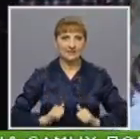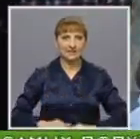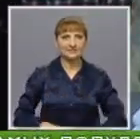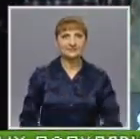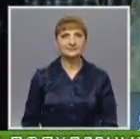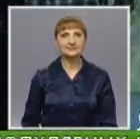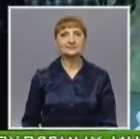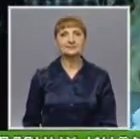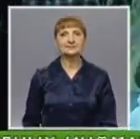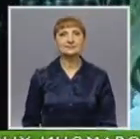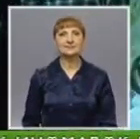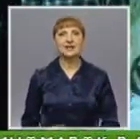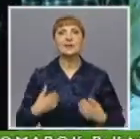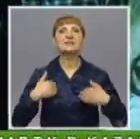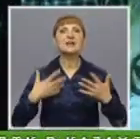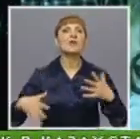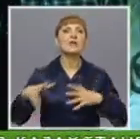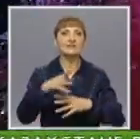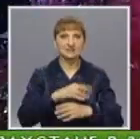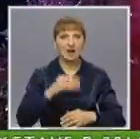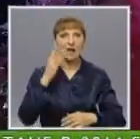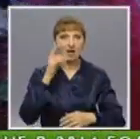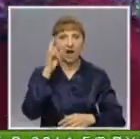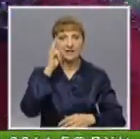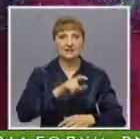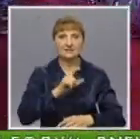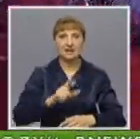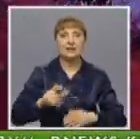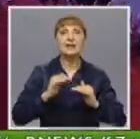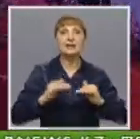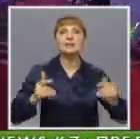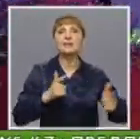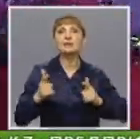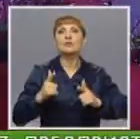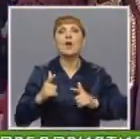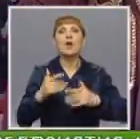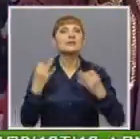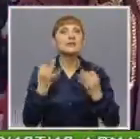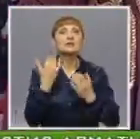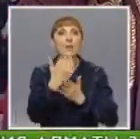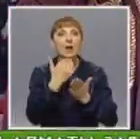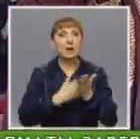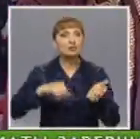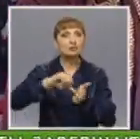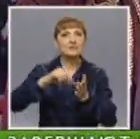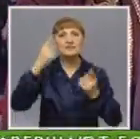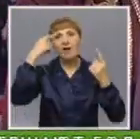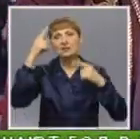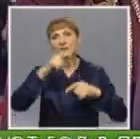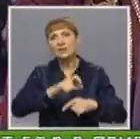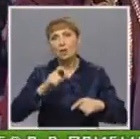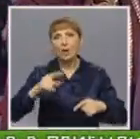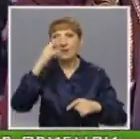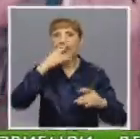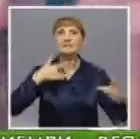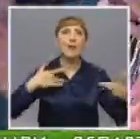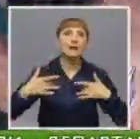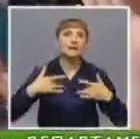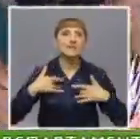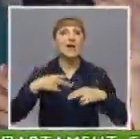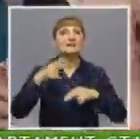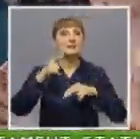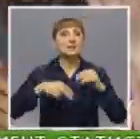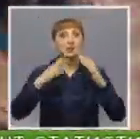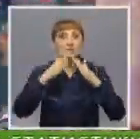казахстанцев с наступающим 2015 годом. Для детей подготовили увлекательную программу с участием сказочных героев, казахстанских артистов. А